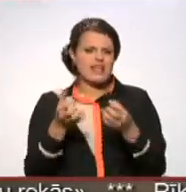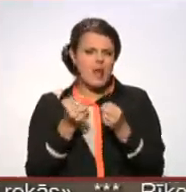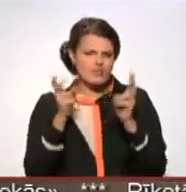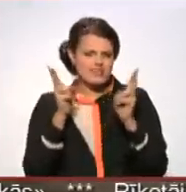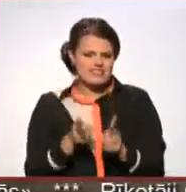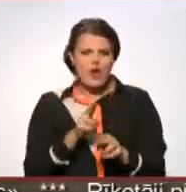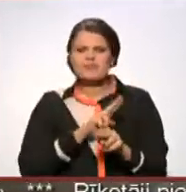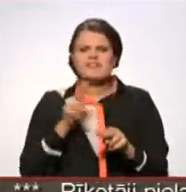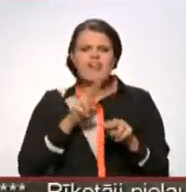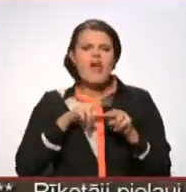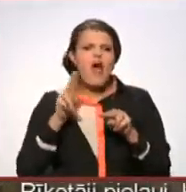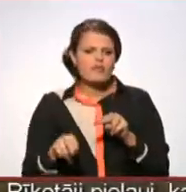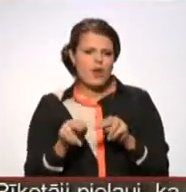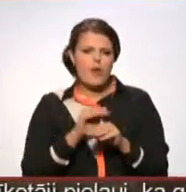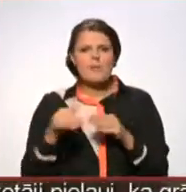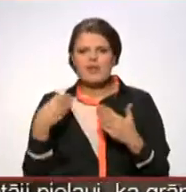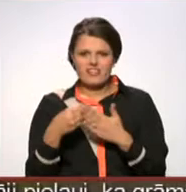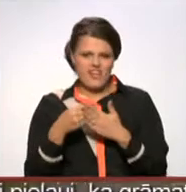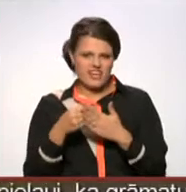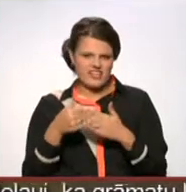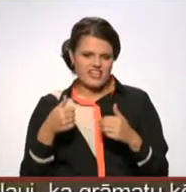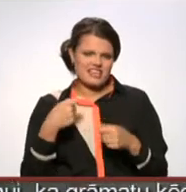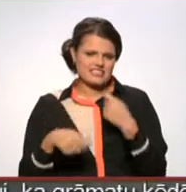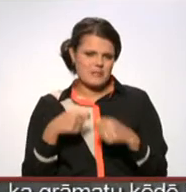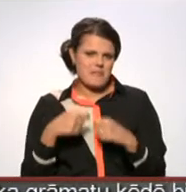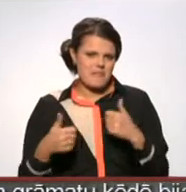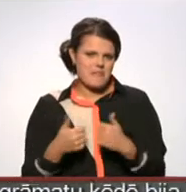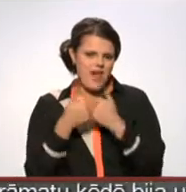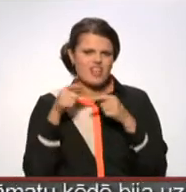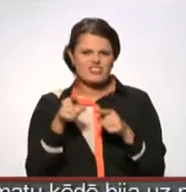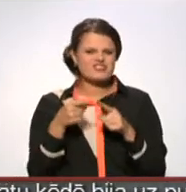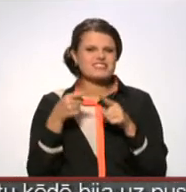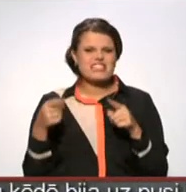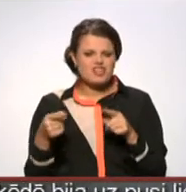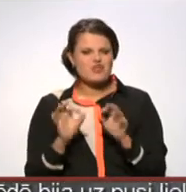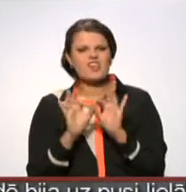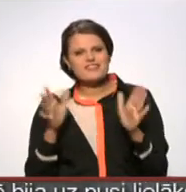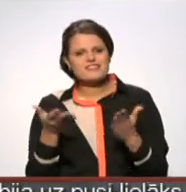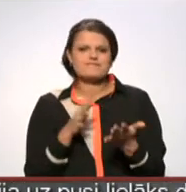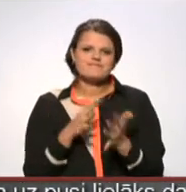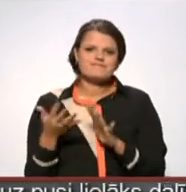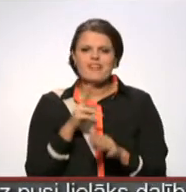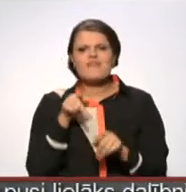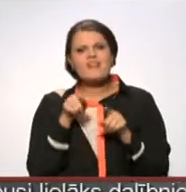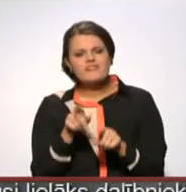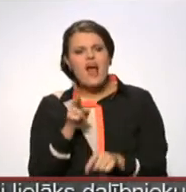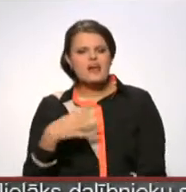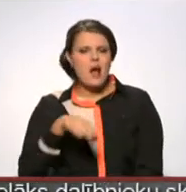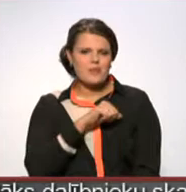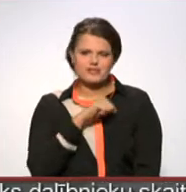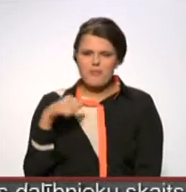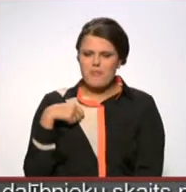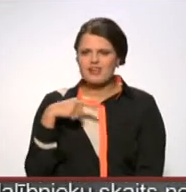traumas neļauj pilnvērtīgi spēlēt. Šī sezona varbūt iesākusies ir tā ne īsti tā, kā mēs paši vēlētos,